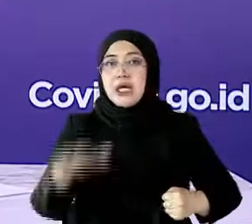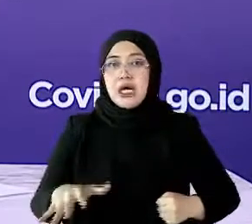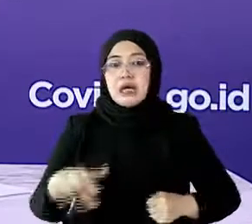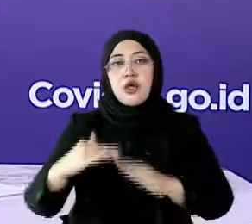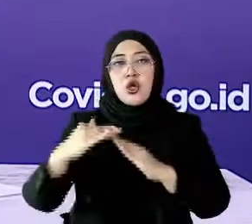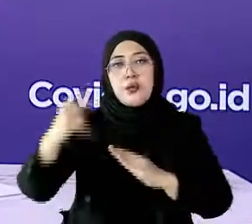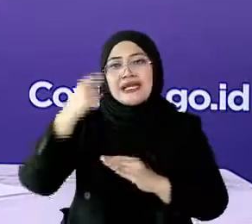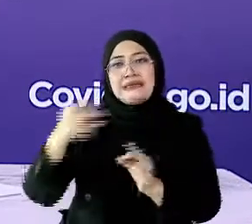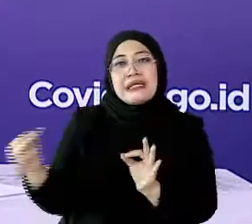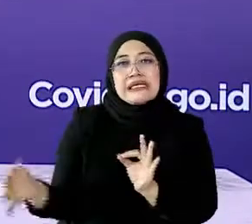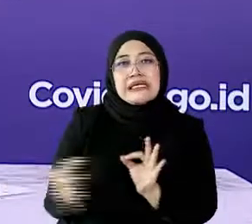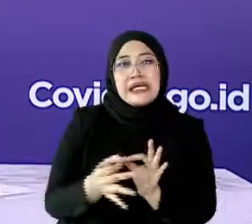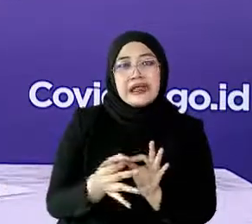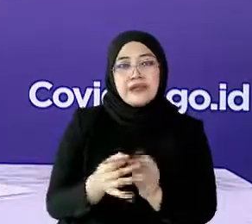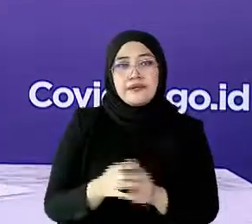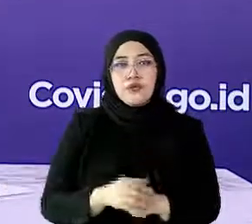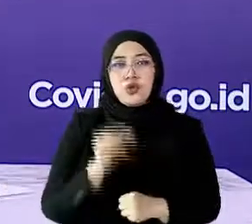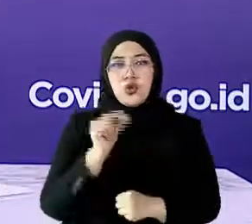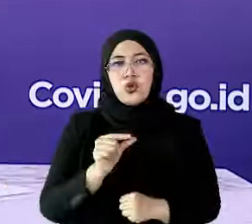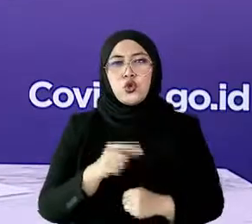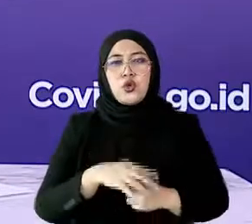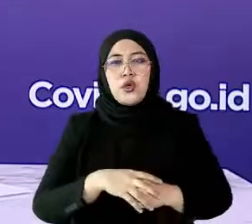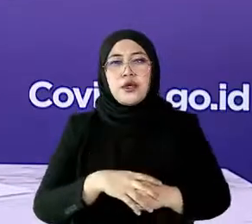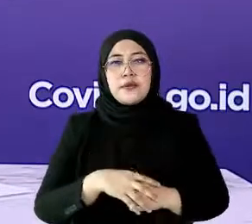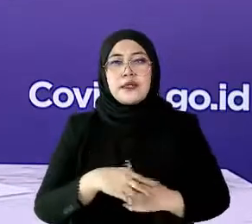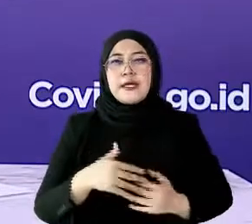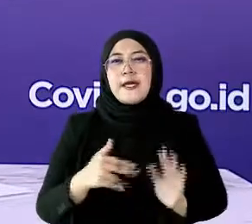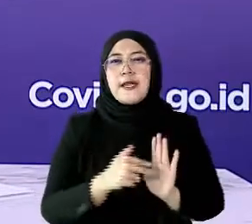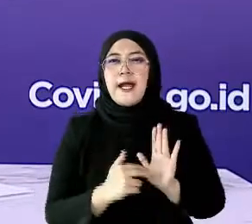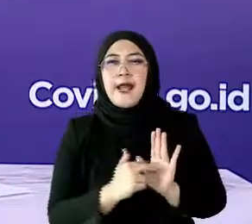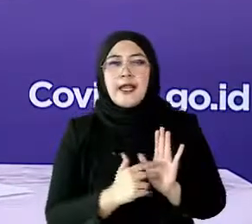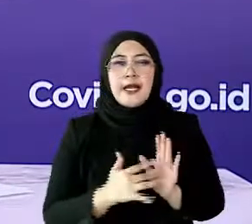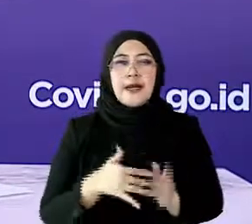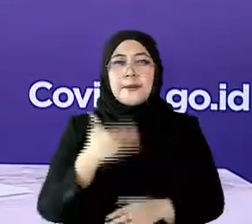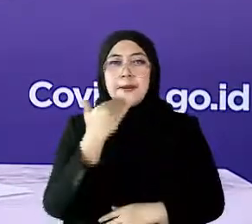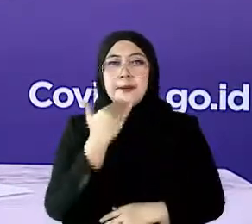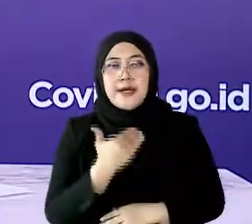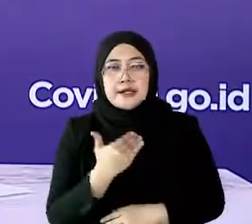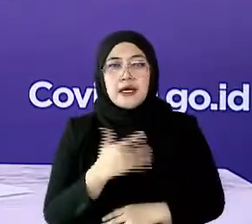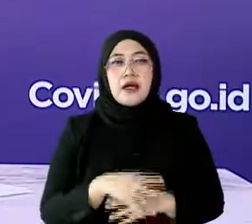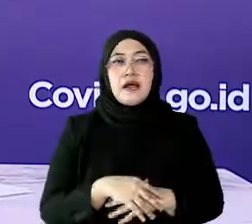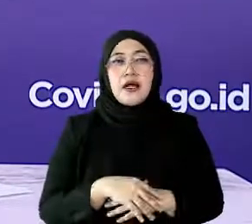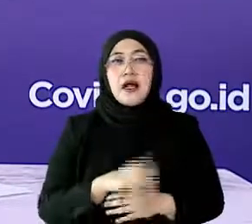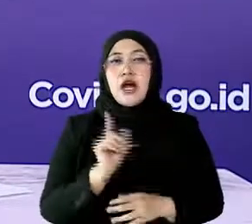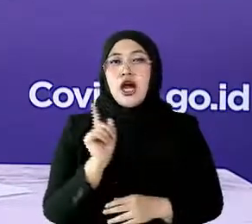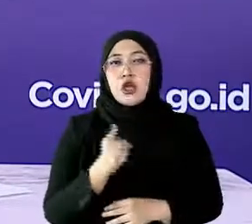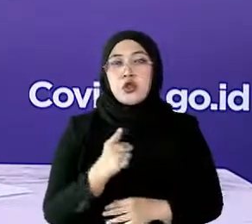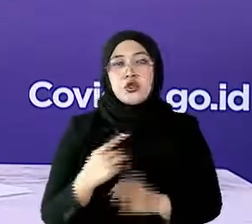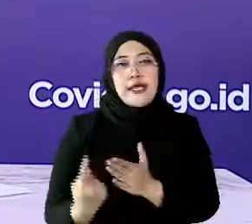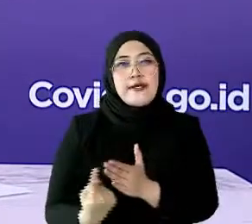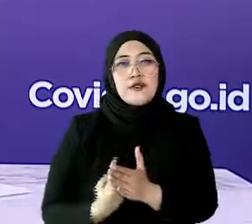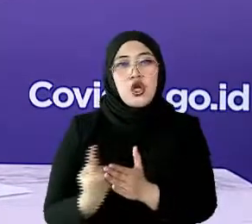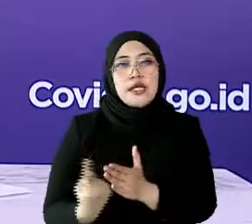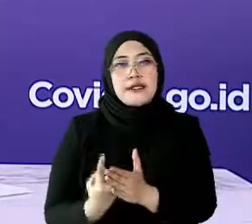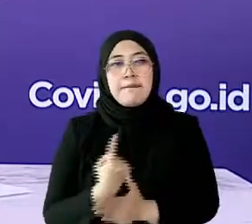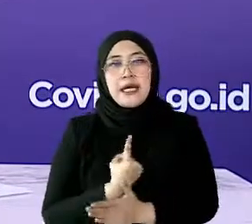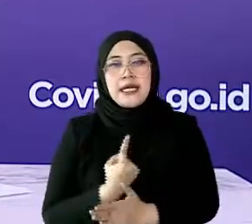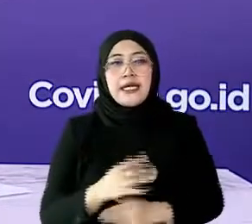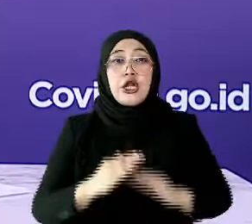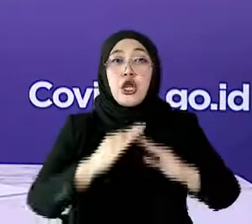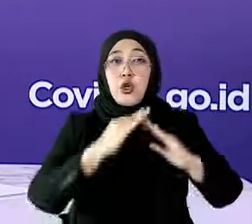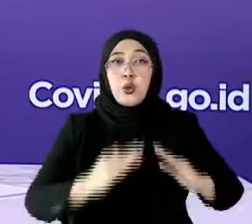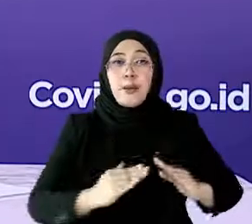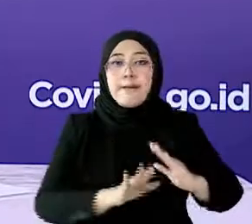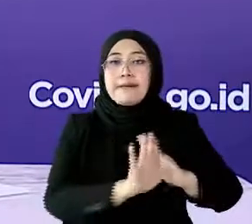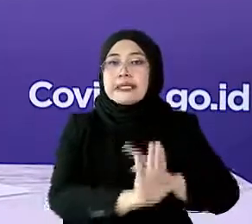terdekat untuk pasien dengan gejala ringan dan tanpa gejala diusahakan untuk melakukan isolasi Mandiri di